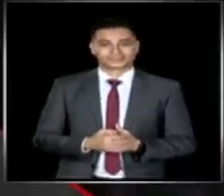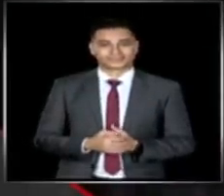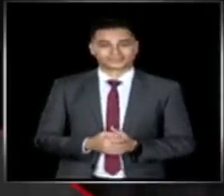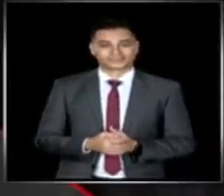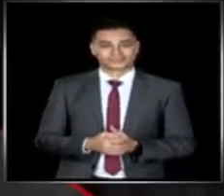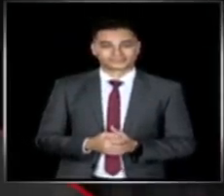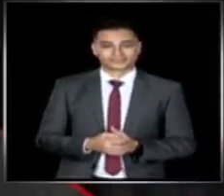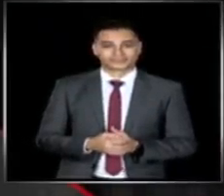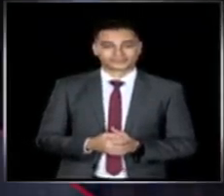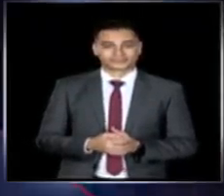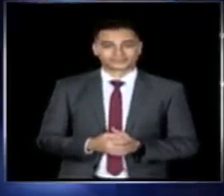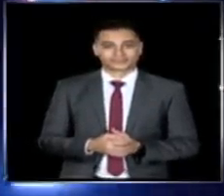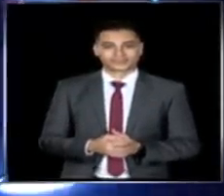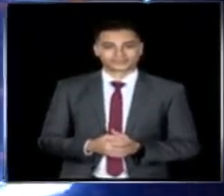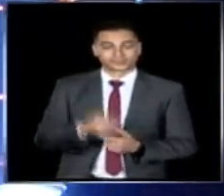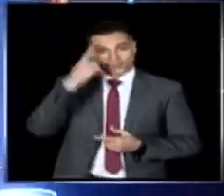تحت الضغط.